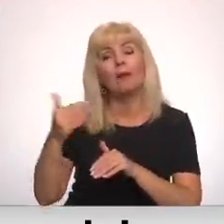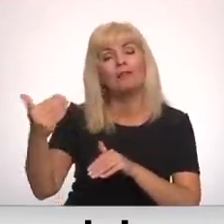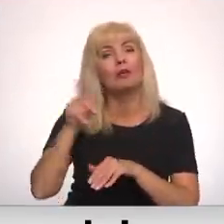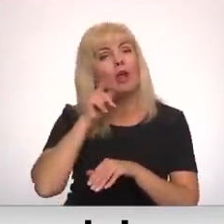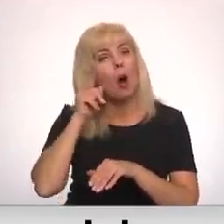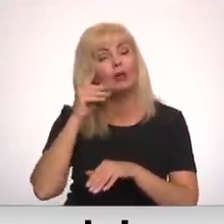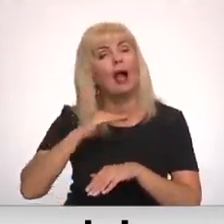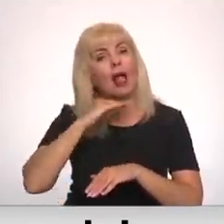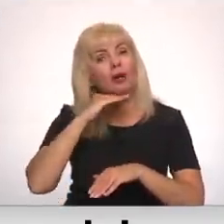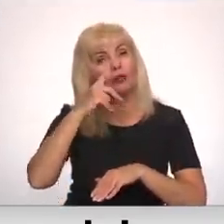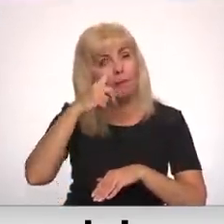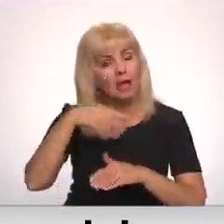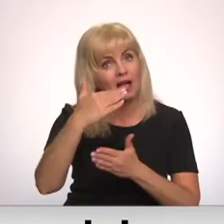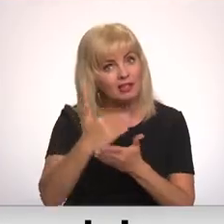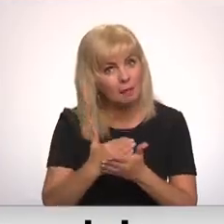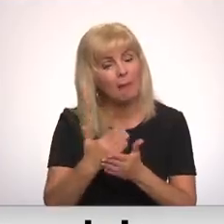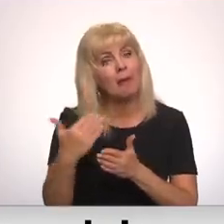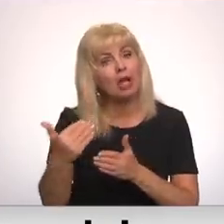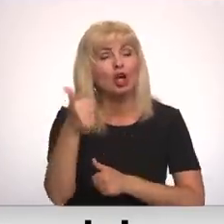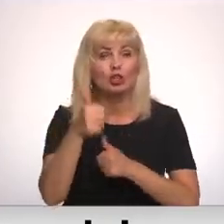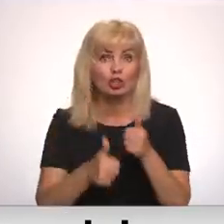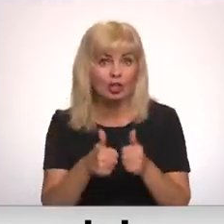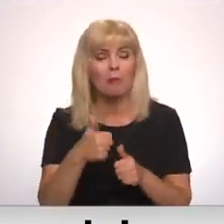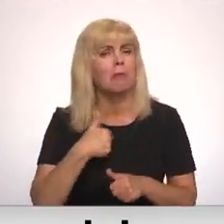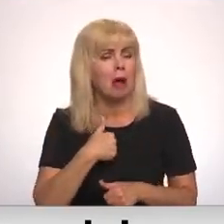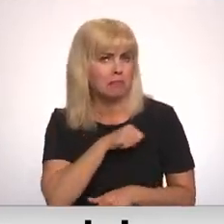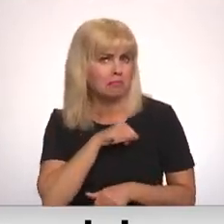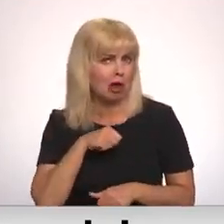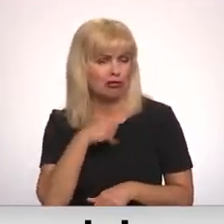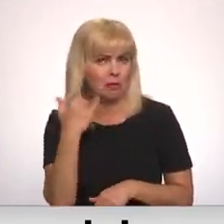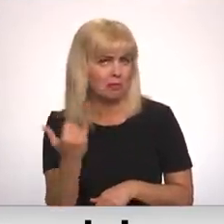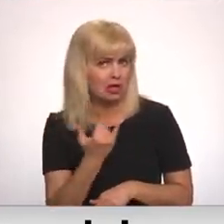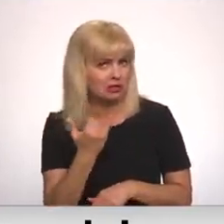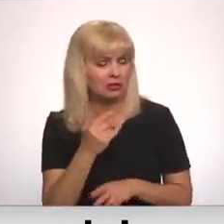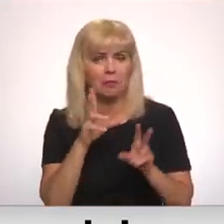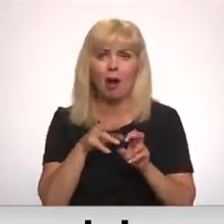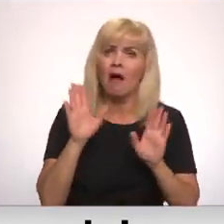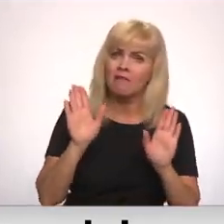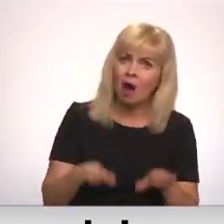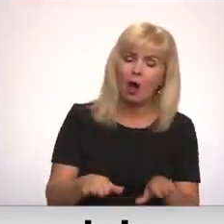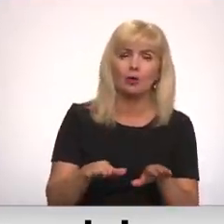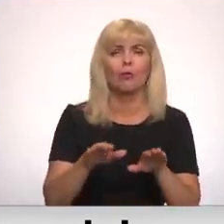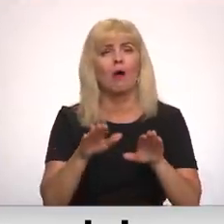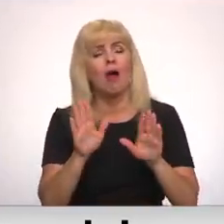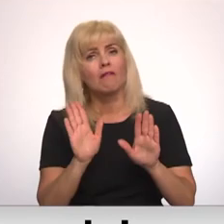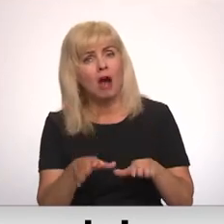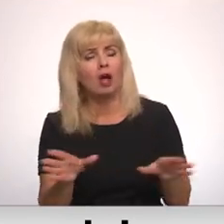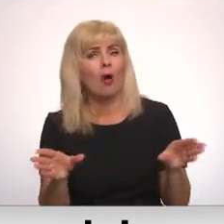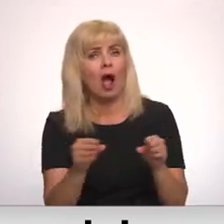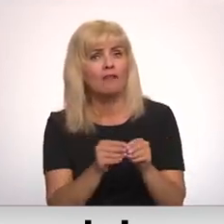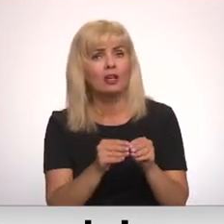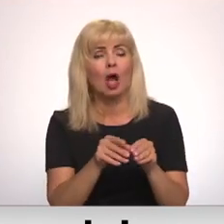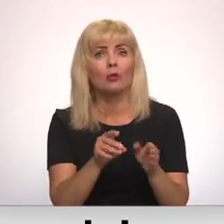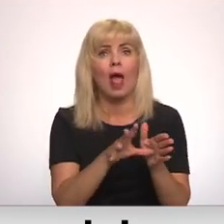klases prasībām sacensībās. Nē, man bija vienkārši interesanti pašam pārbaudīt, vai es to varu, vai es varu apvienot ūdeni